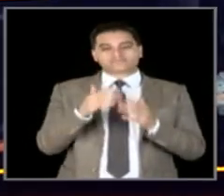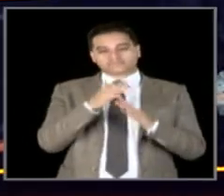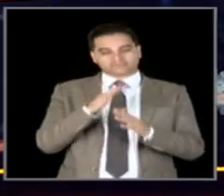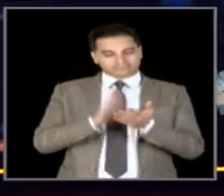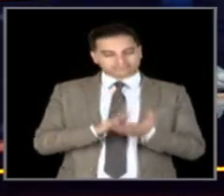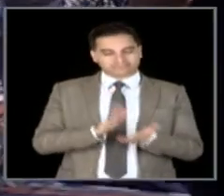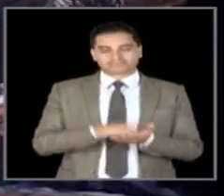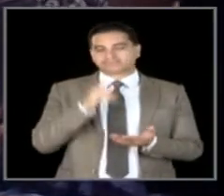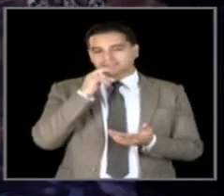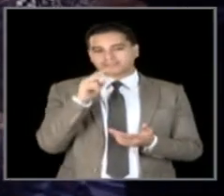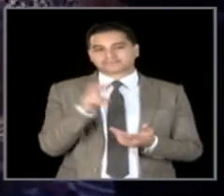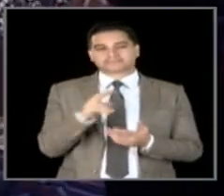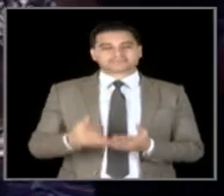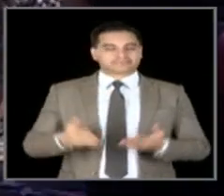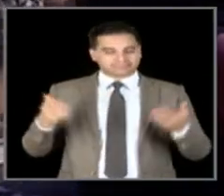وحبيبه، حبيبه ولجينا.